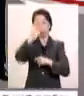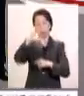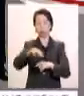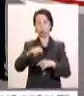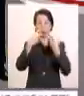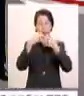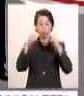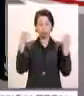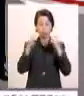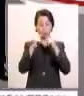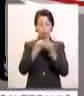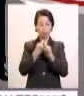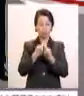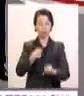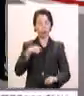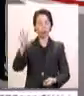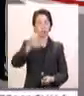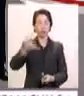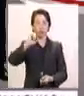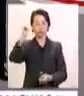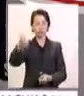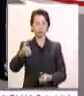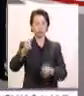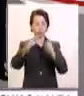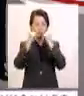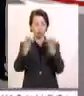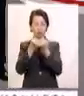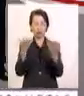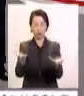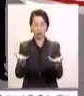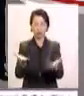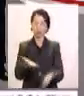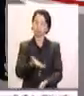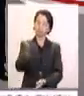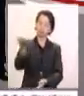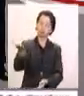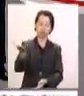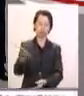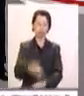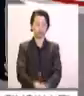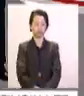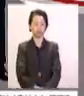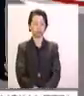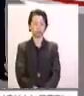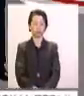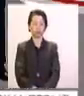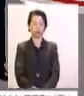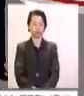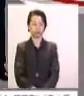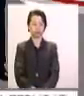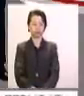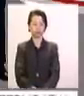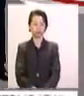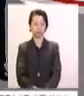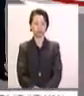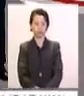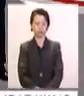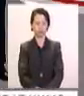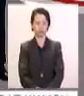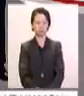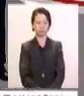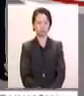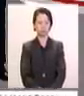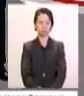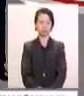Saya tak boleh bayangkan suasana esok di stadium macam mana. Apapun kita akan bersama Fazli Ibrahim dan Syed Mesukan. Saya tumpang Fazli lah kalau nak